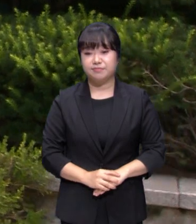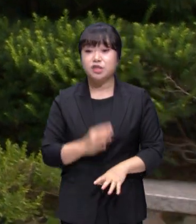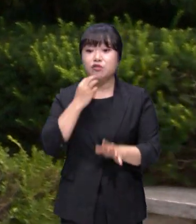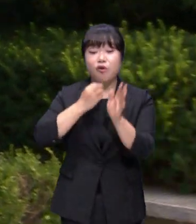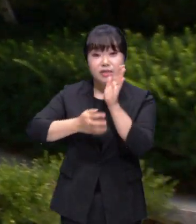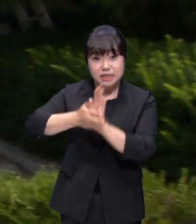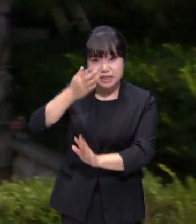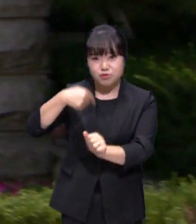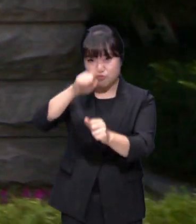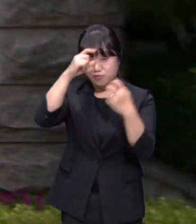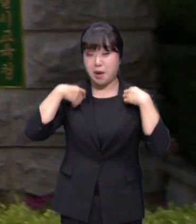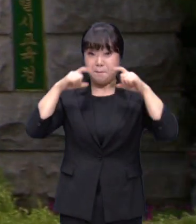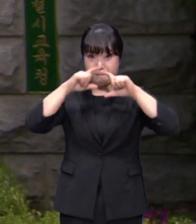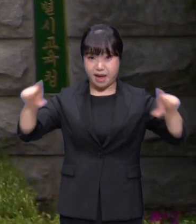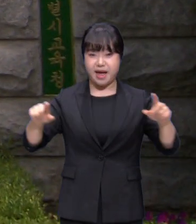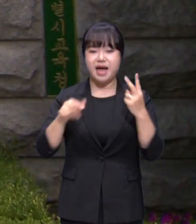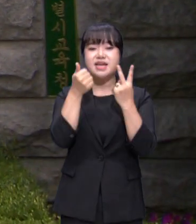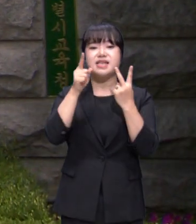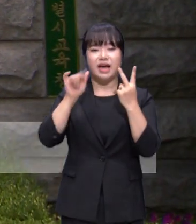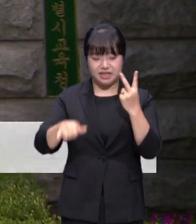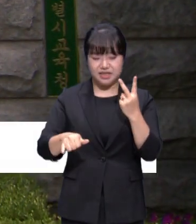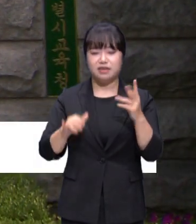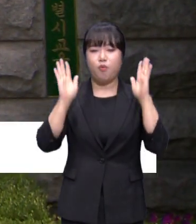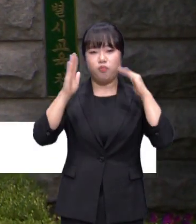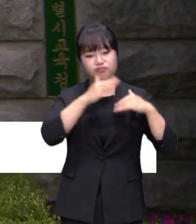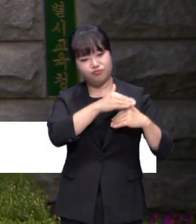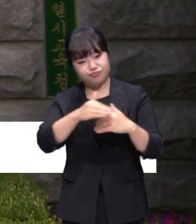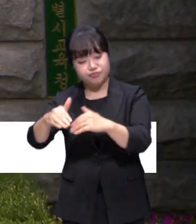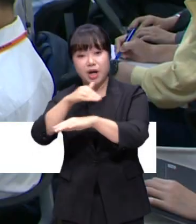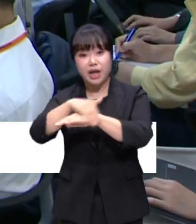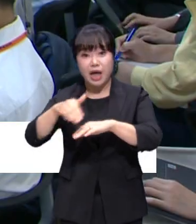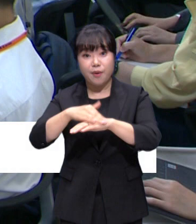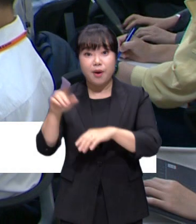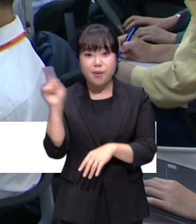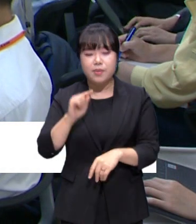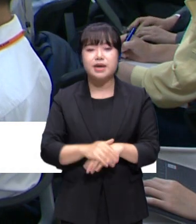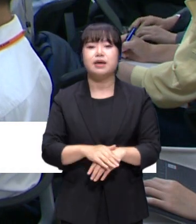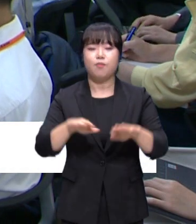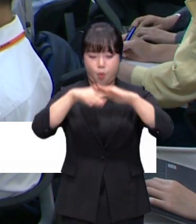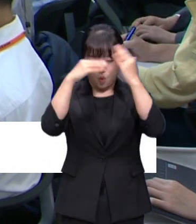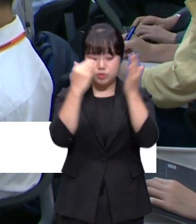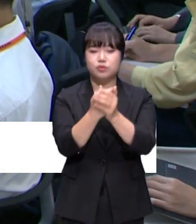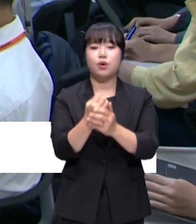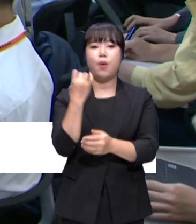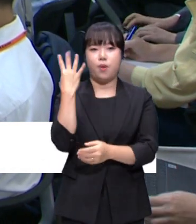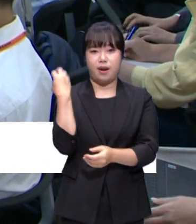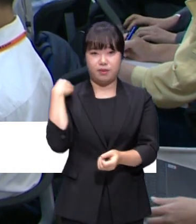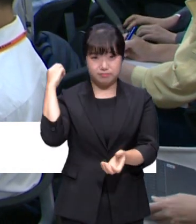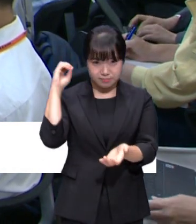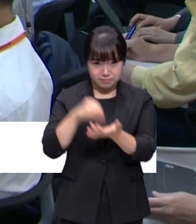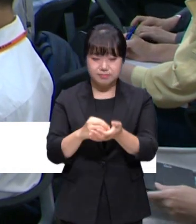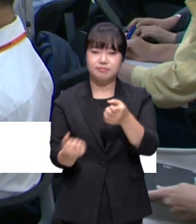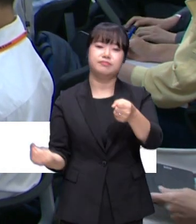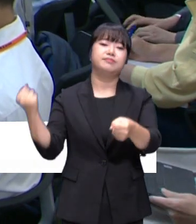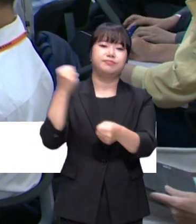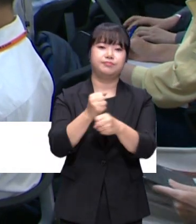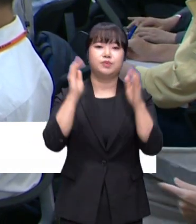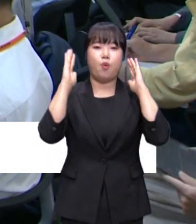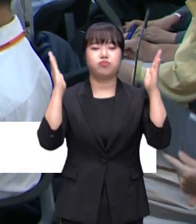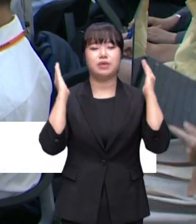서울시 교육청이 발표한 2학기 학사 운영의 기본 방침은 모든 학교의 정상 등교입니다. 학생들의 학습 회복을